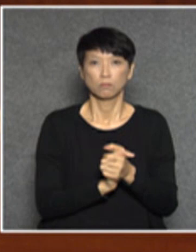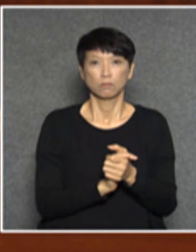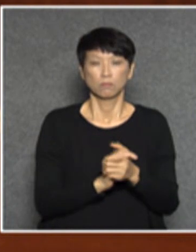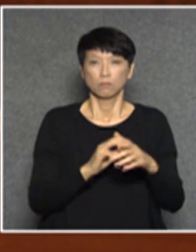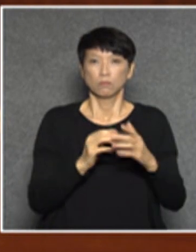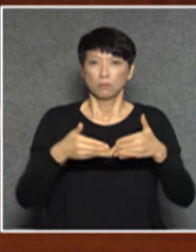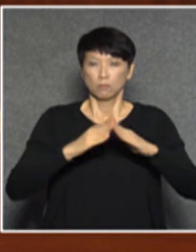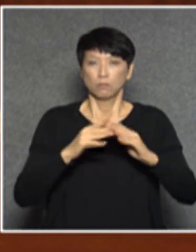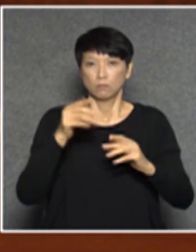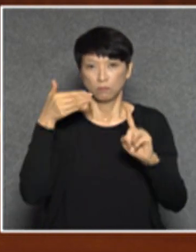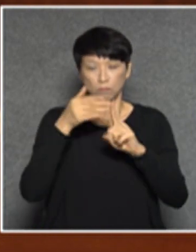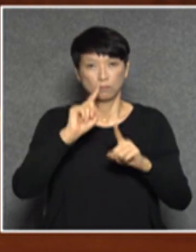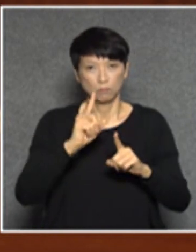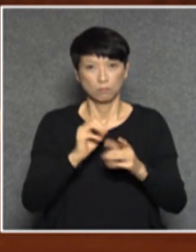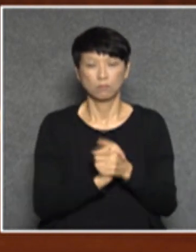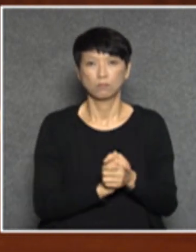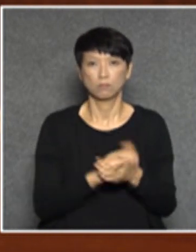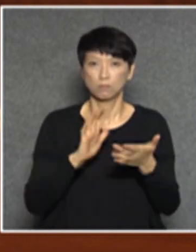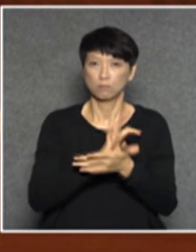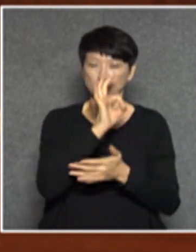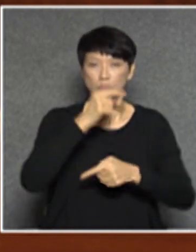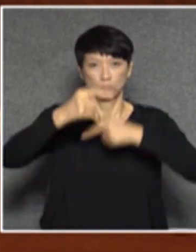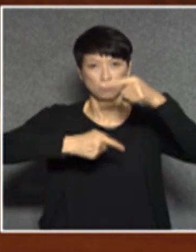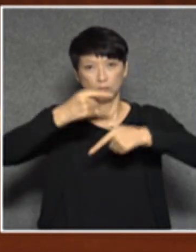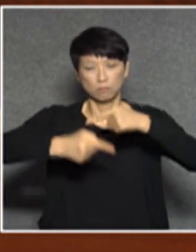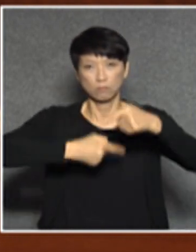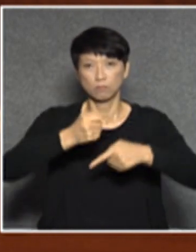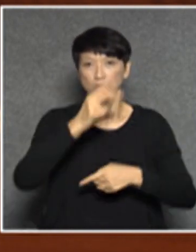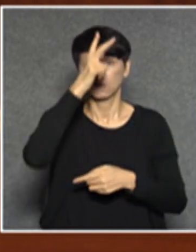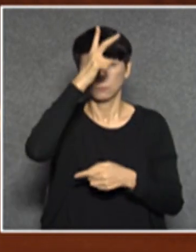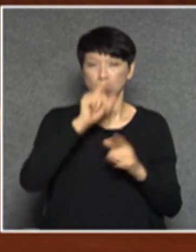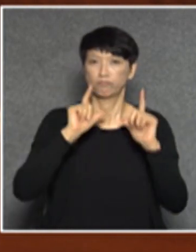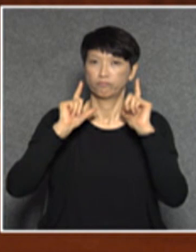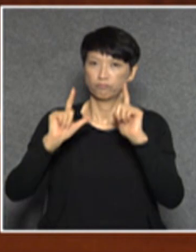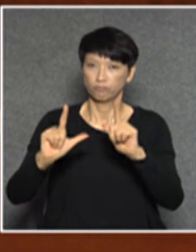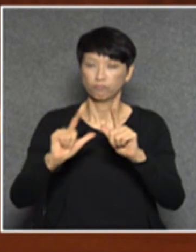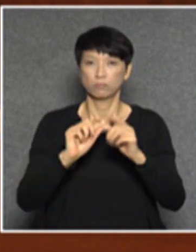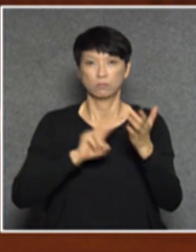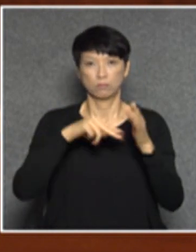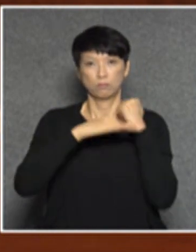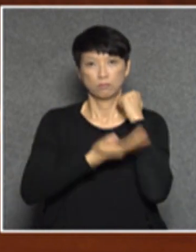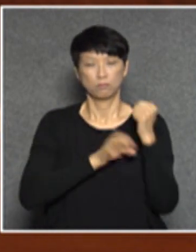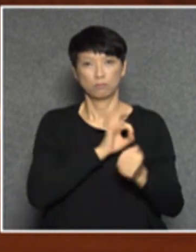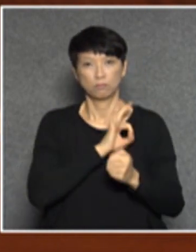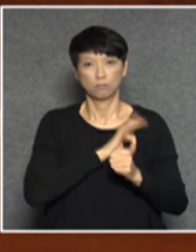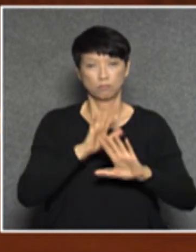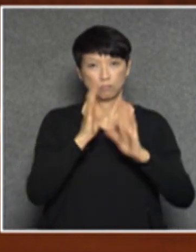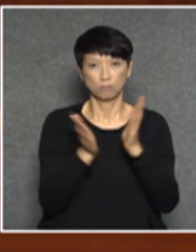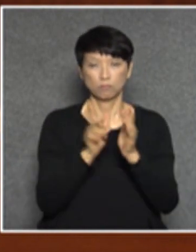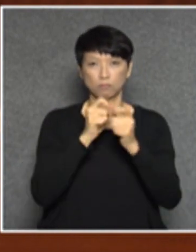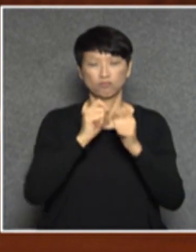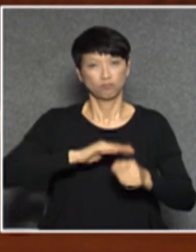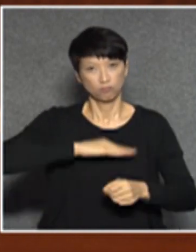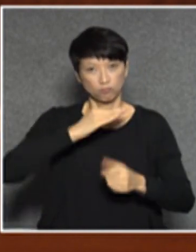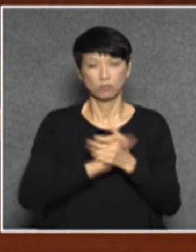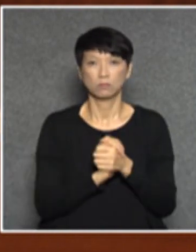會相信經過3年的討論，政府仍然未有充分回應立法會議員的提問。